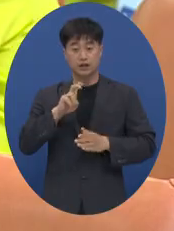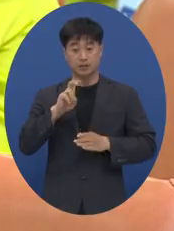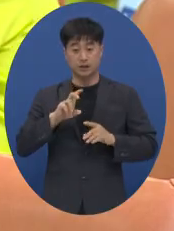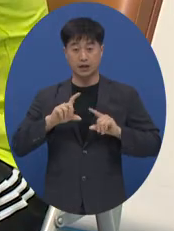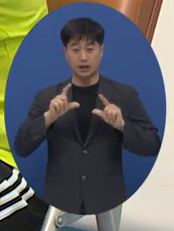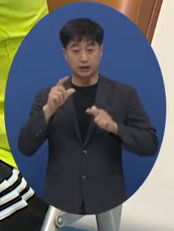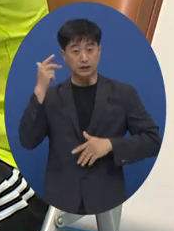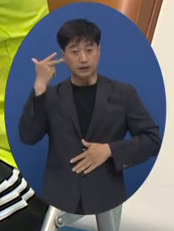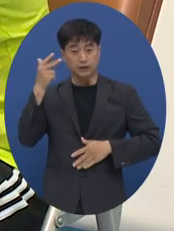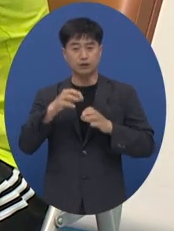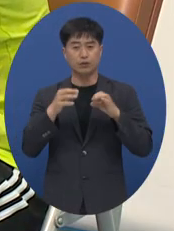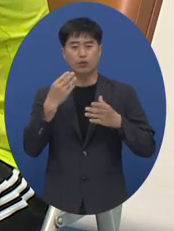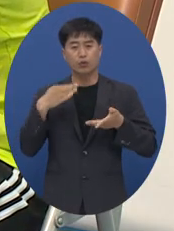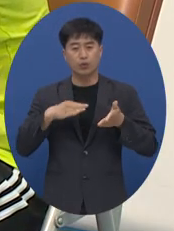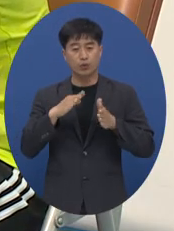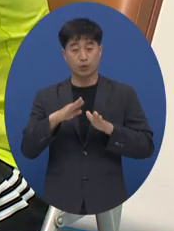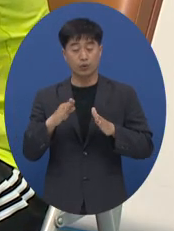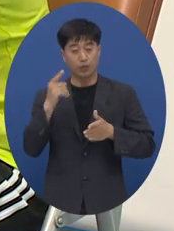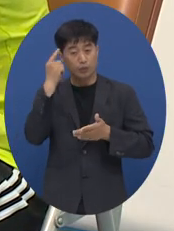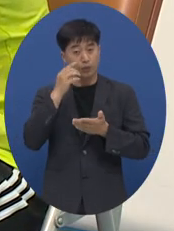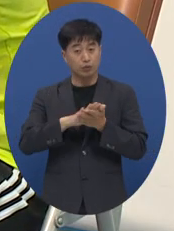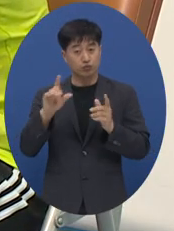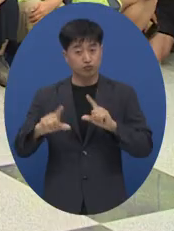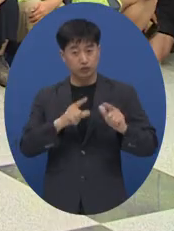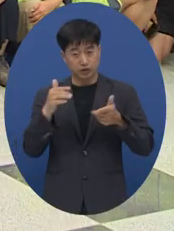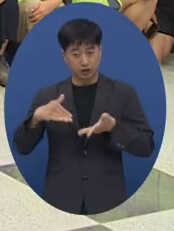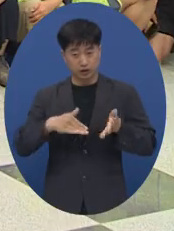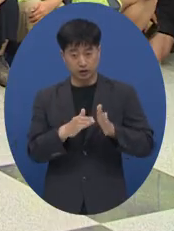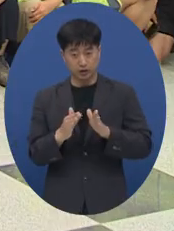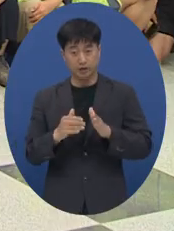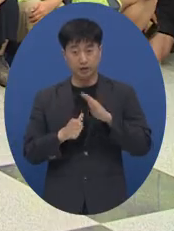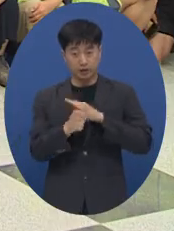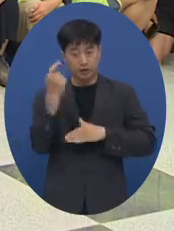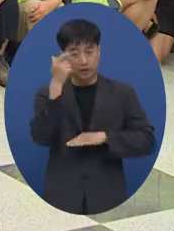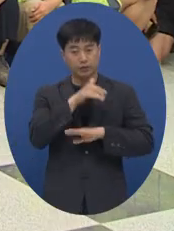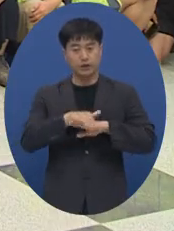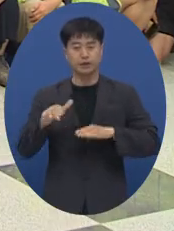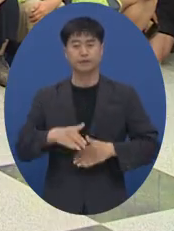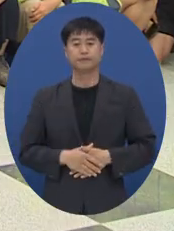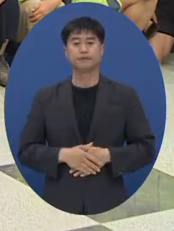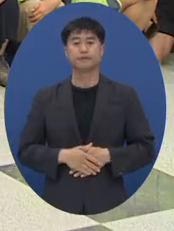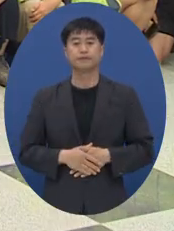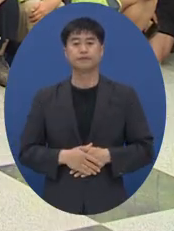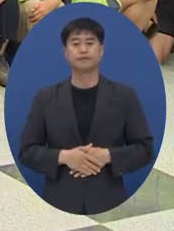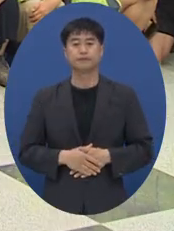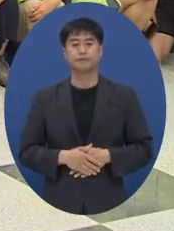20일까지 7 간 경우도 평안을 때 코스를 중심으로 방문할 예정이다 아